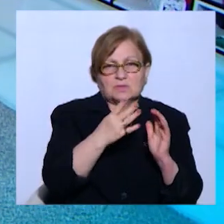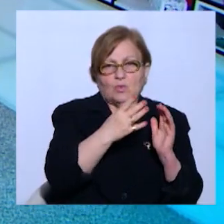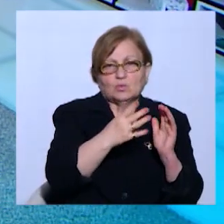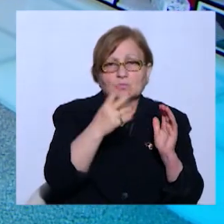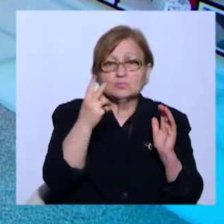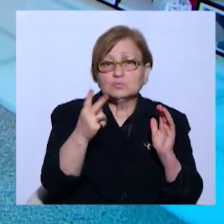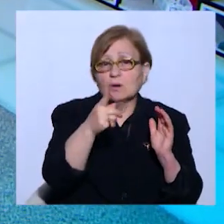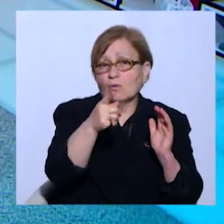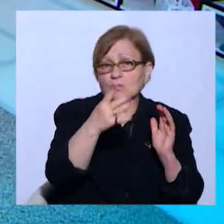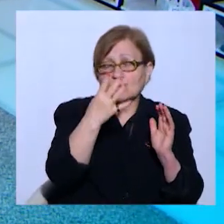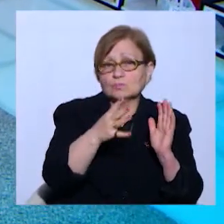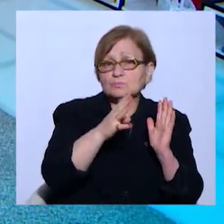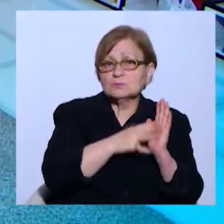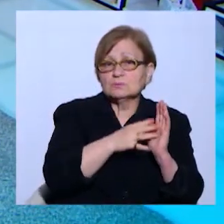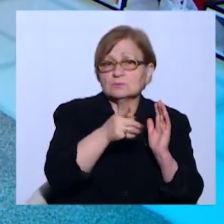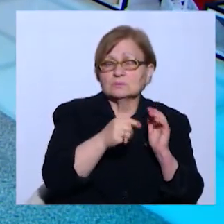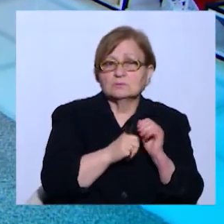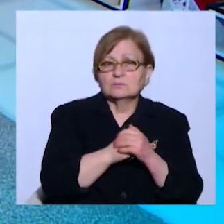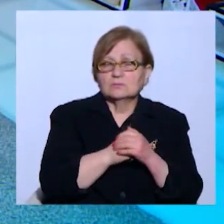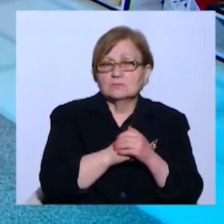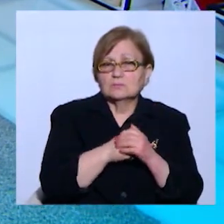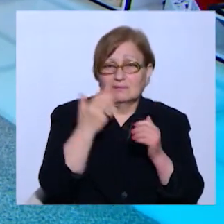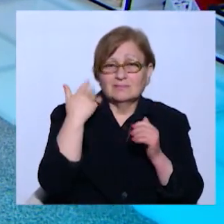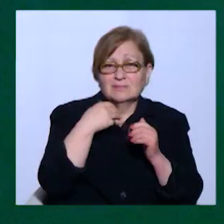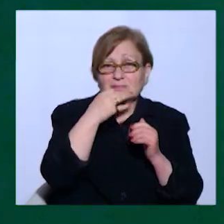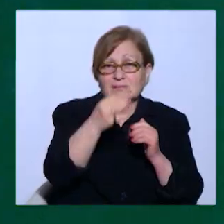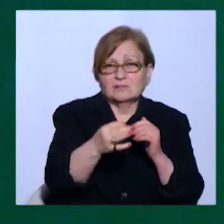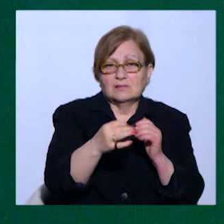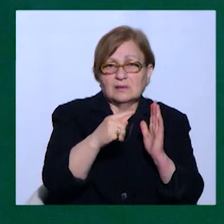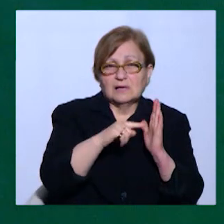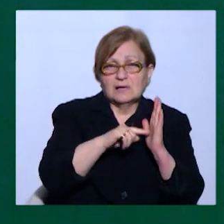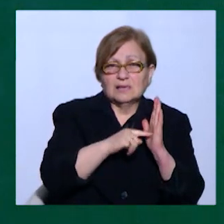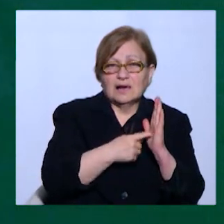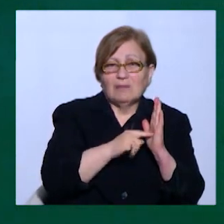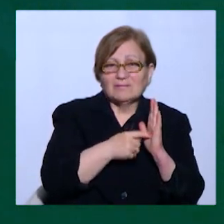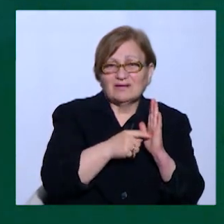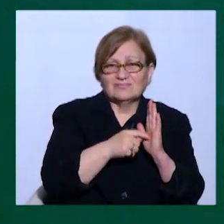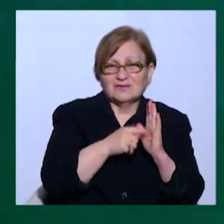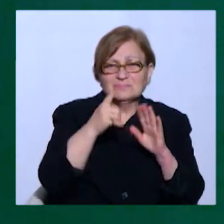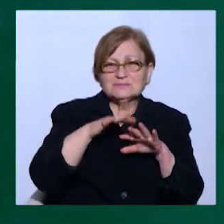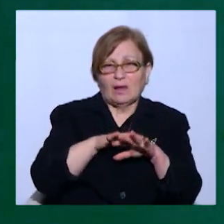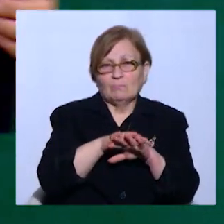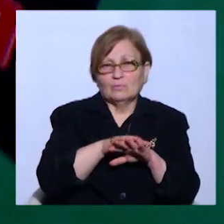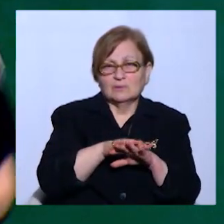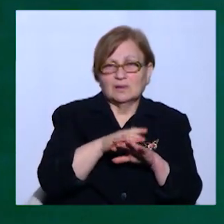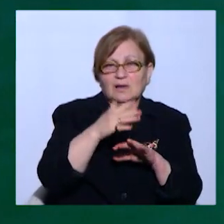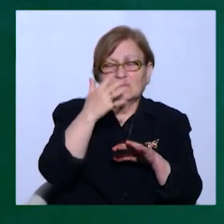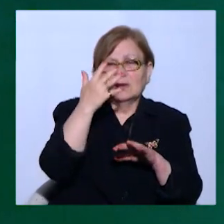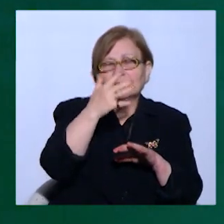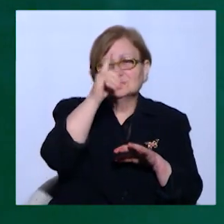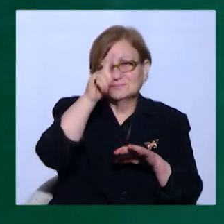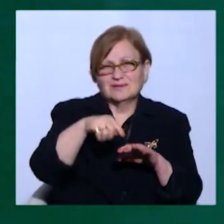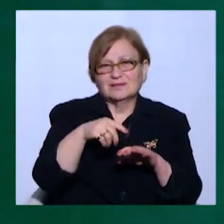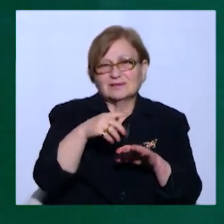42-59. აი აქ მე არაერთხელ მითქვამს, რომ ეს გამრავლების ტაბულა მარტო იმიტომ კი არ მჭირდება, რომ 5-ჯერ ვავიცოდე